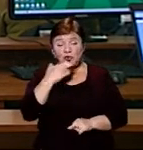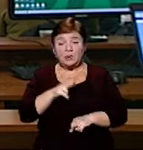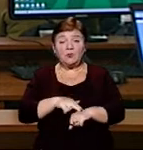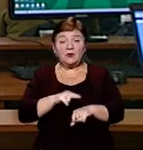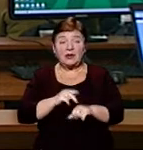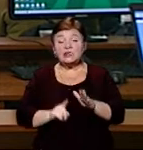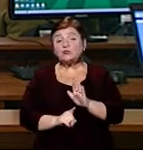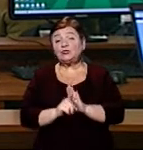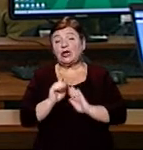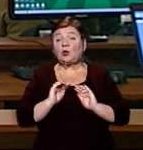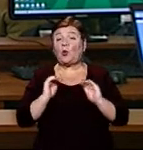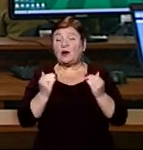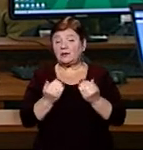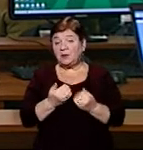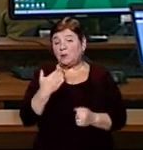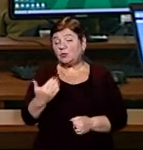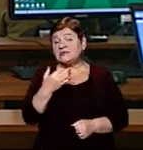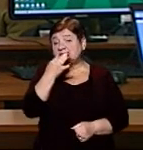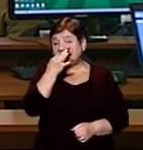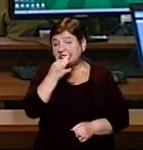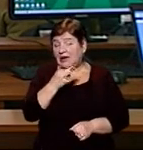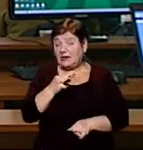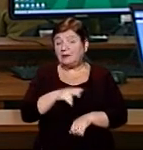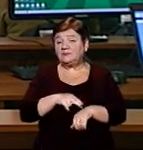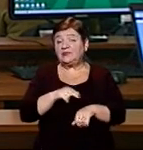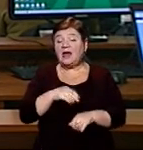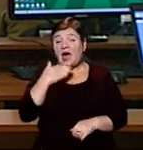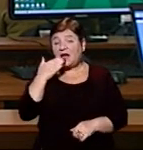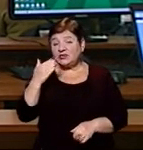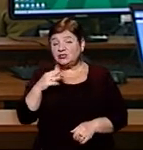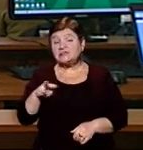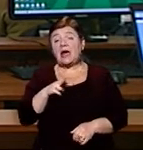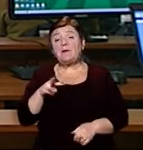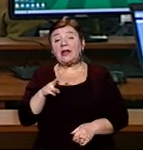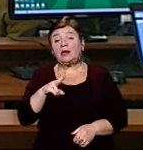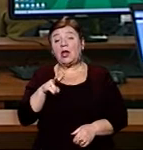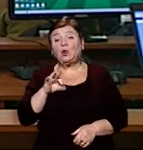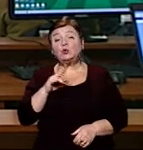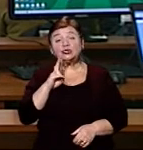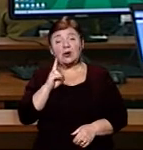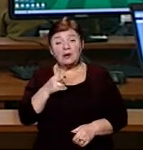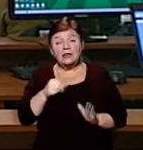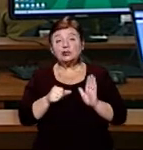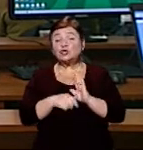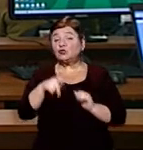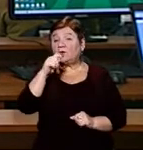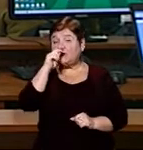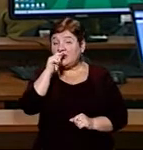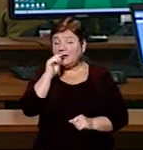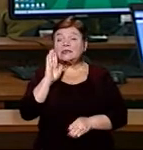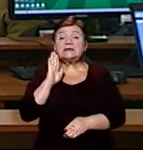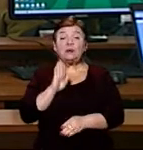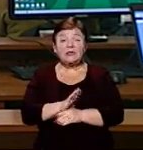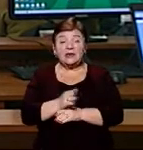початку карантину. Про це сказала речниця патрульної поліції на Закарпатті Мар'яна Лошак. Нагадую, 6 квітня в Україні